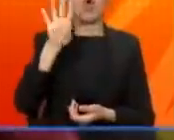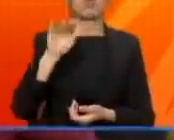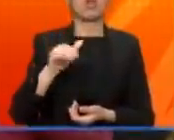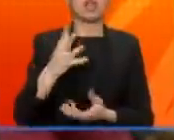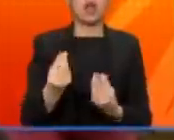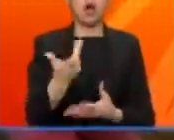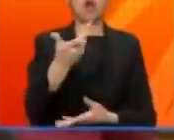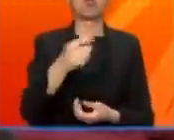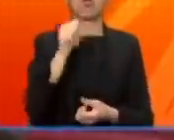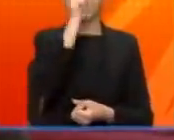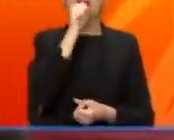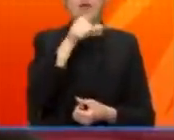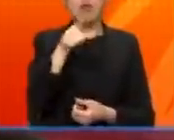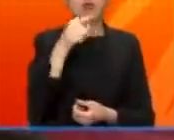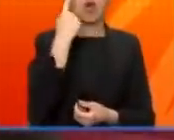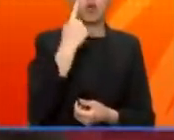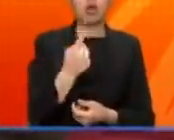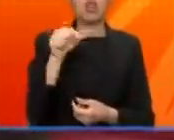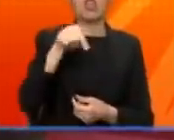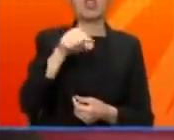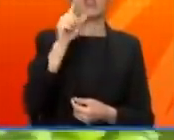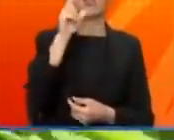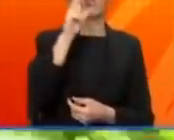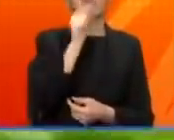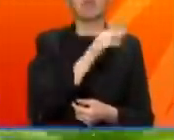Ve mesela havuç daha 5 lira şu an. Mesela daha 3,5-4 falandı.